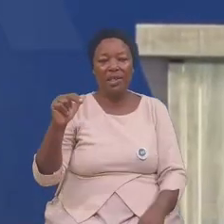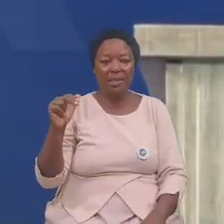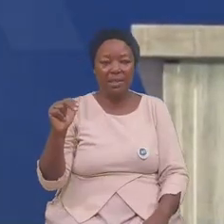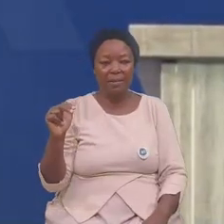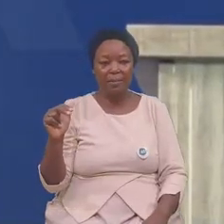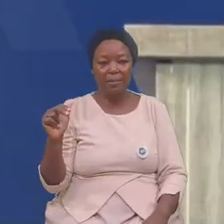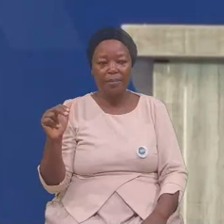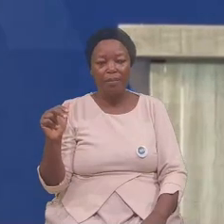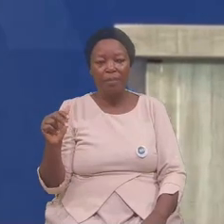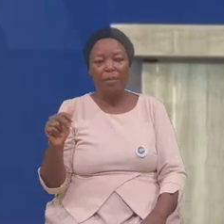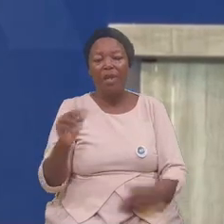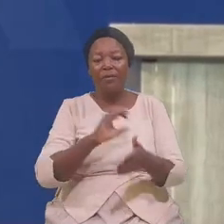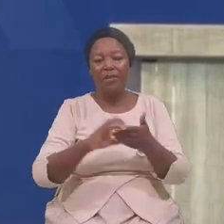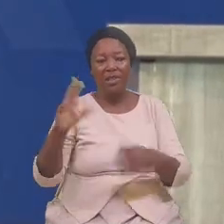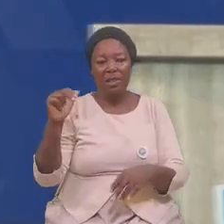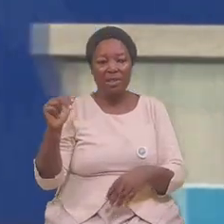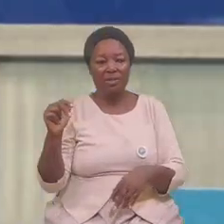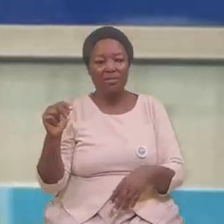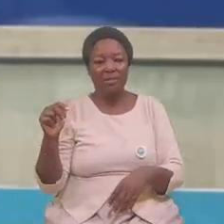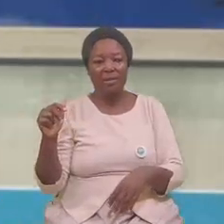12, verset